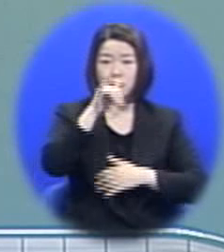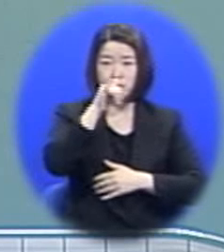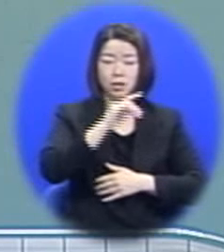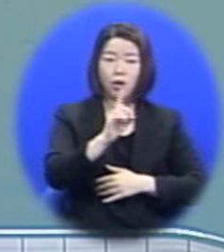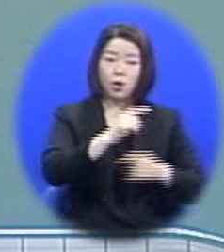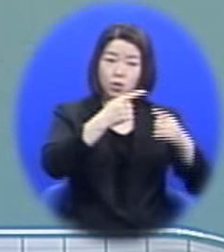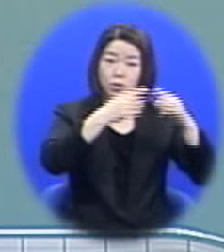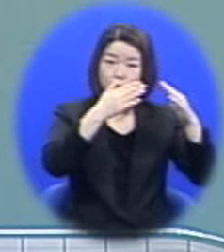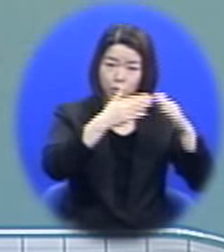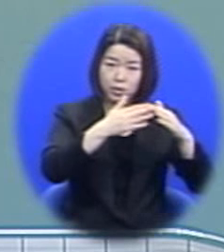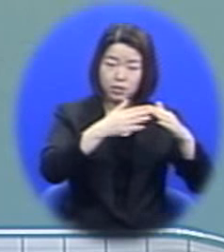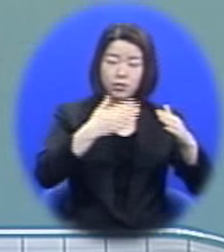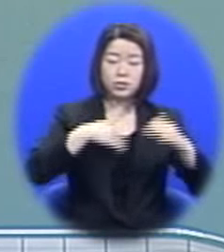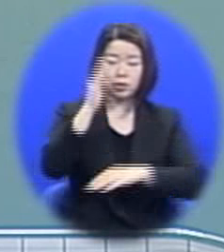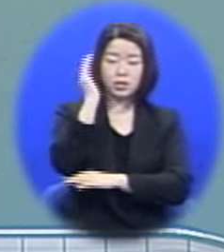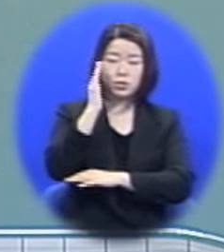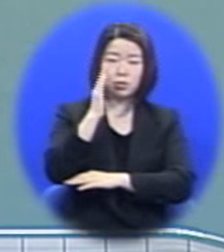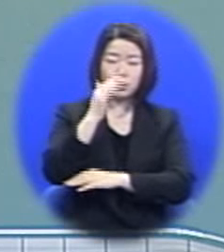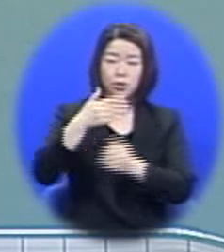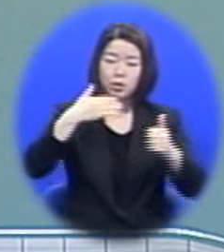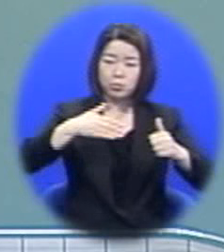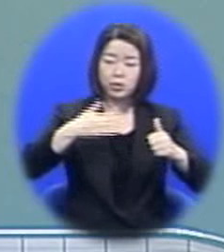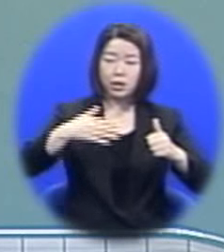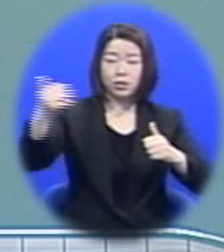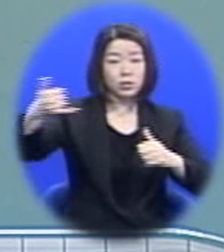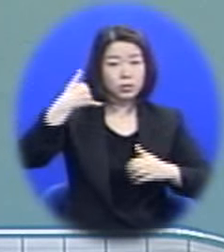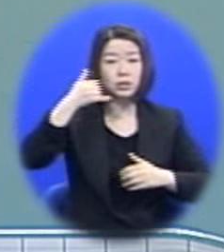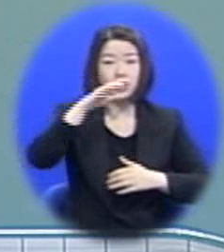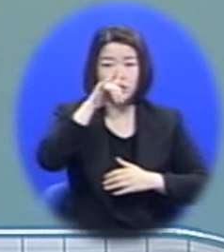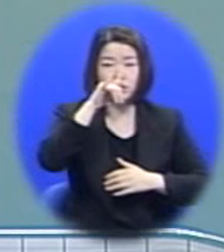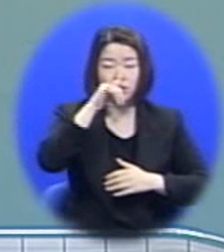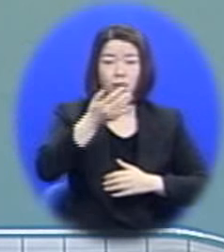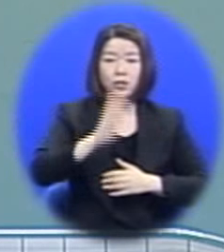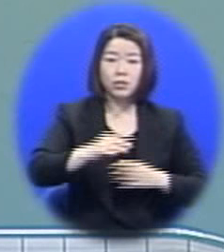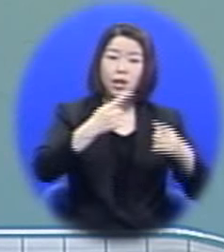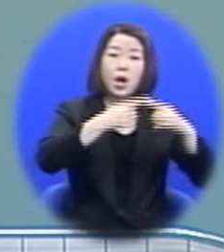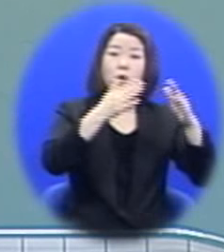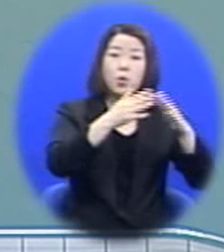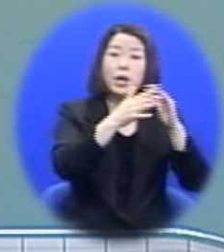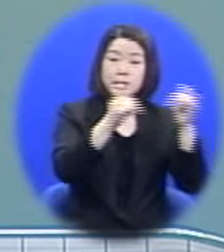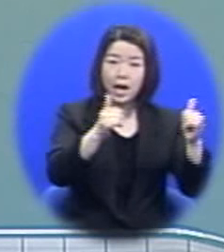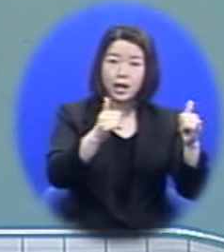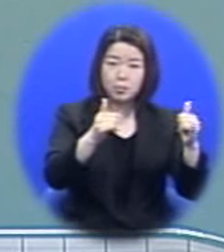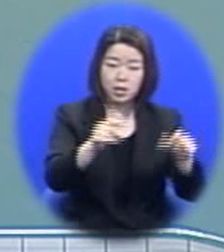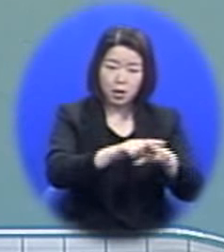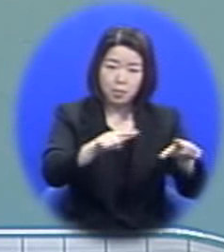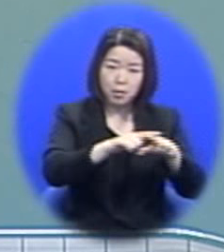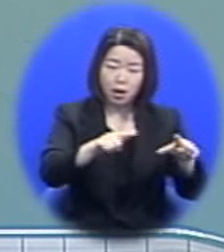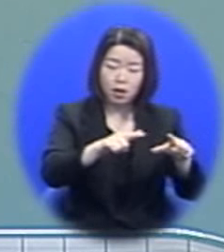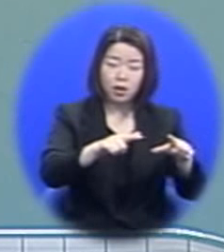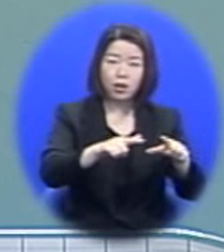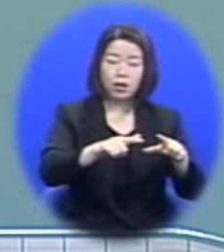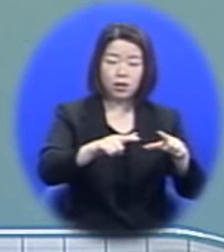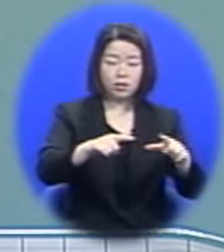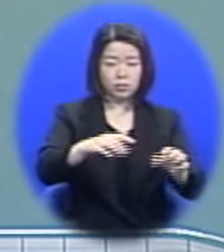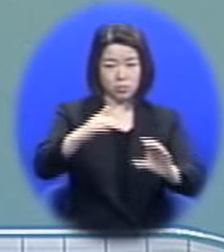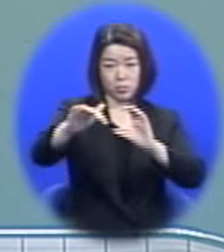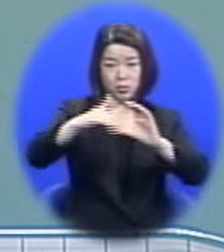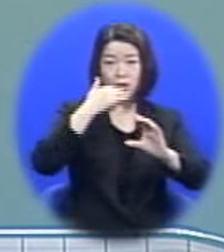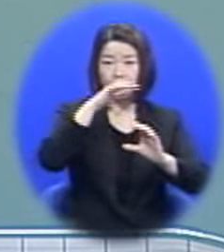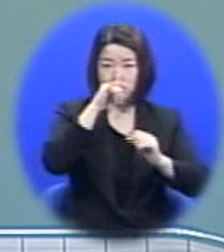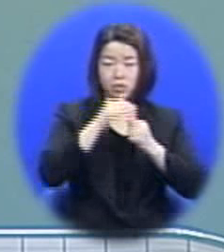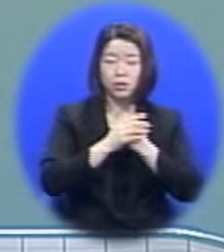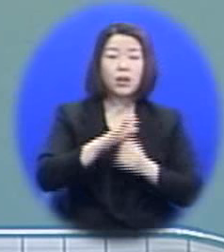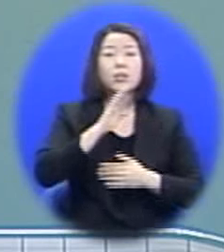교회에서 저에게 설교를 해 달라고 요청이 옵니다. 그런데 교인이 전화가 와요. 교인이 메일을 보내요.